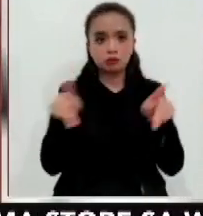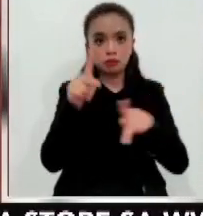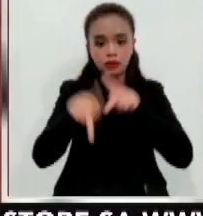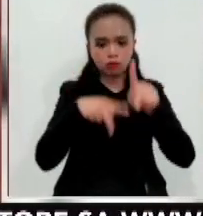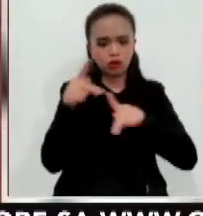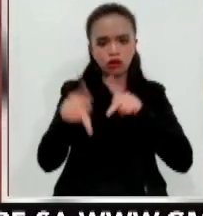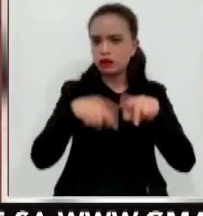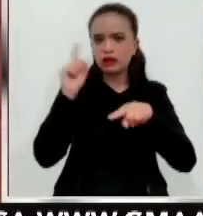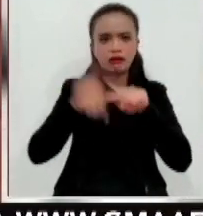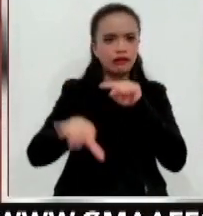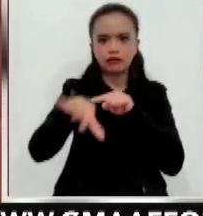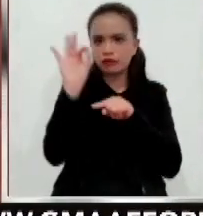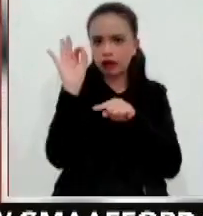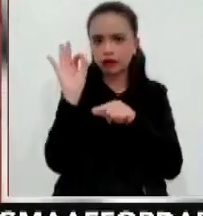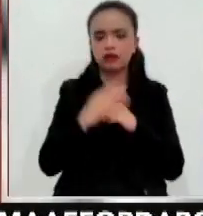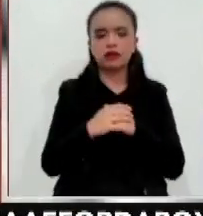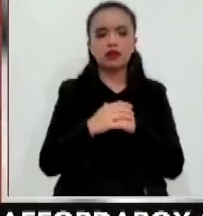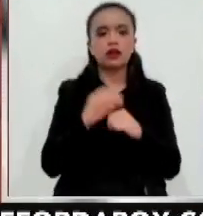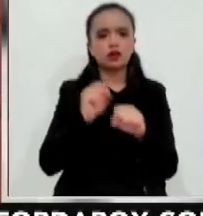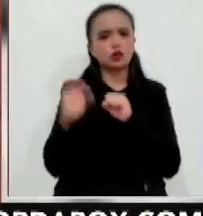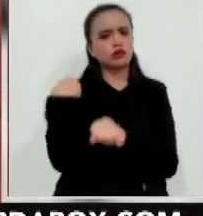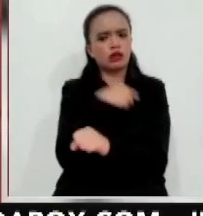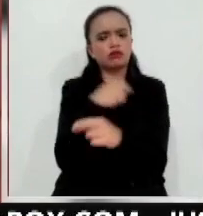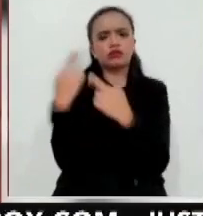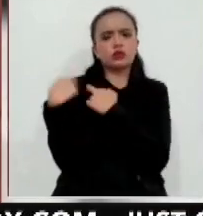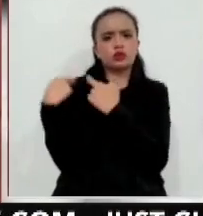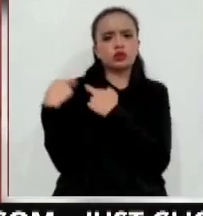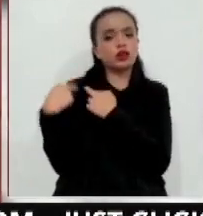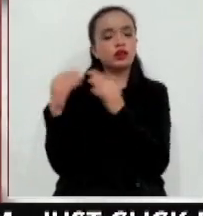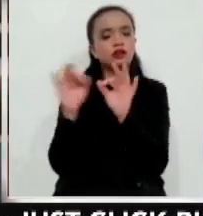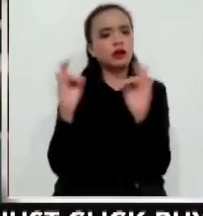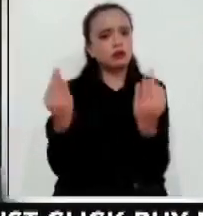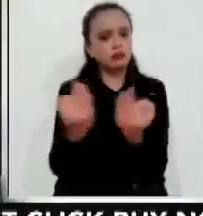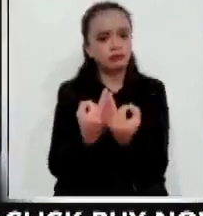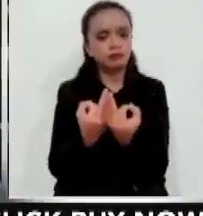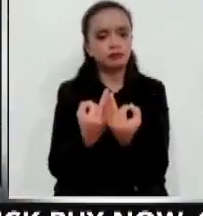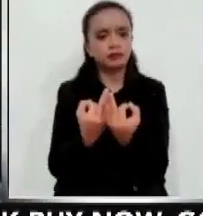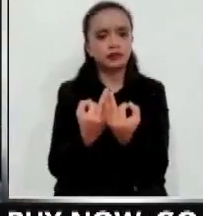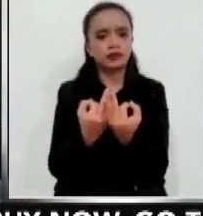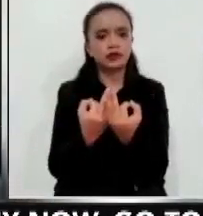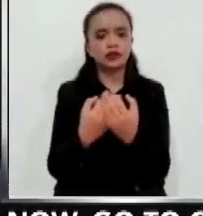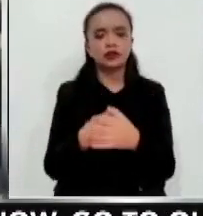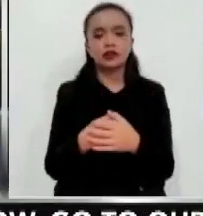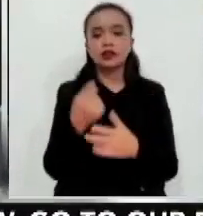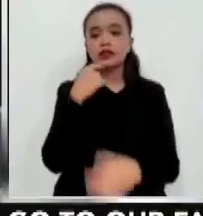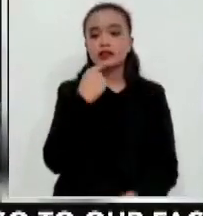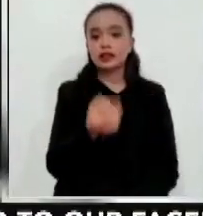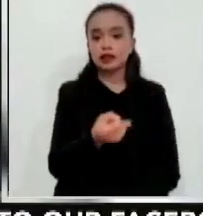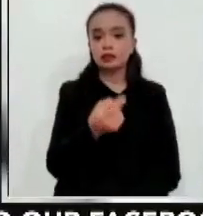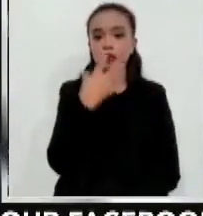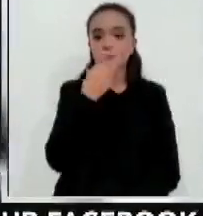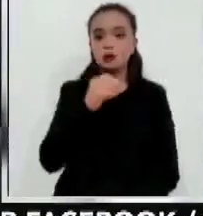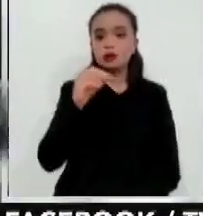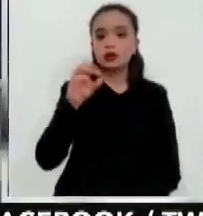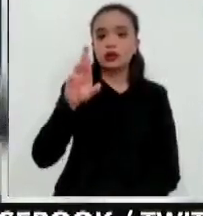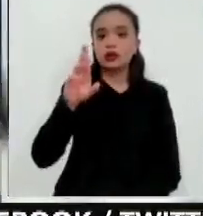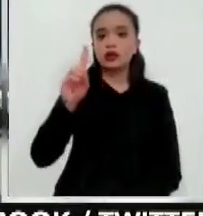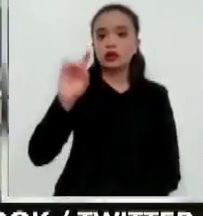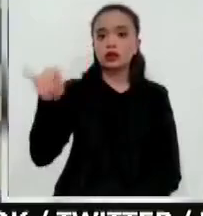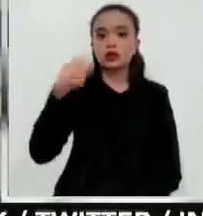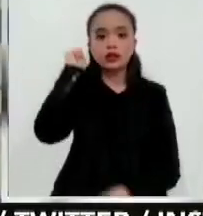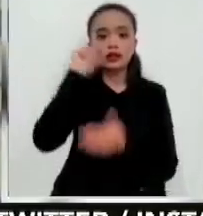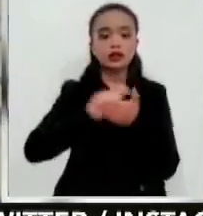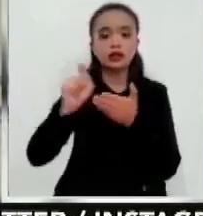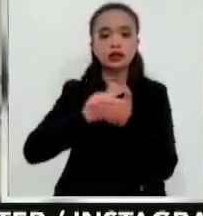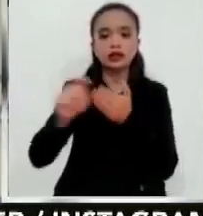is our duty to tell their families that the state is not sleeping. Sinabi ang mga ito ni Remulla sa kanyang pagbisita sa Iwahig